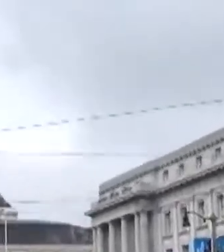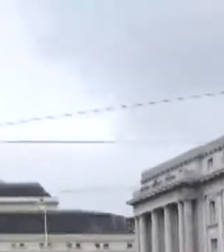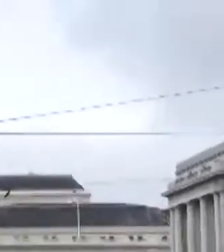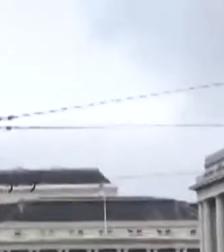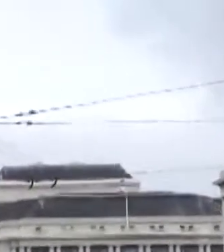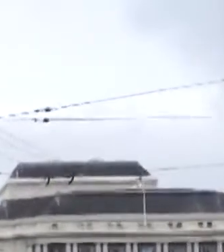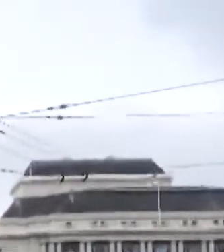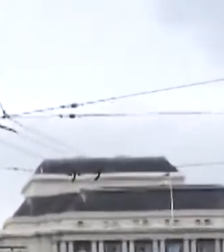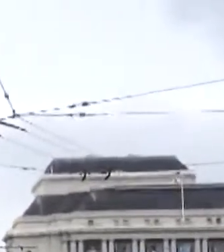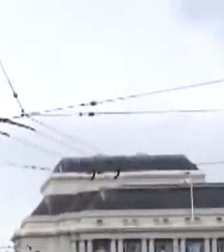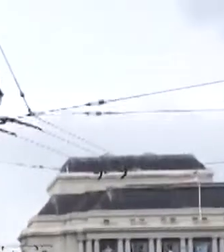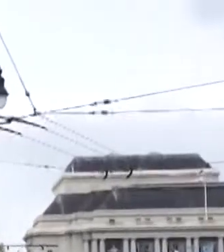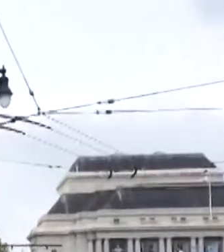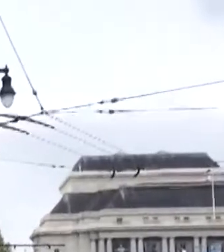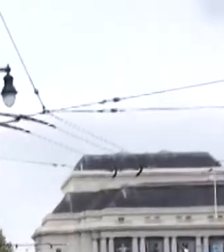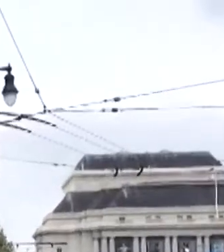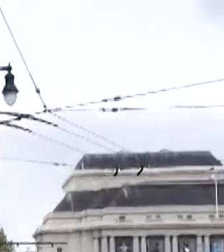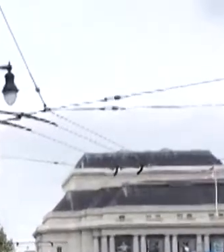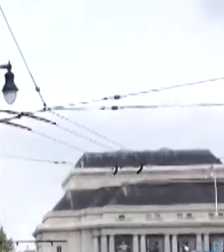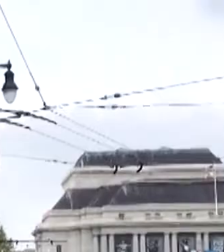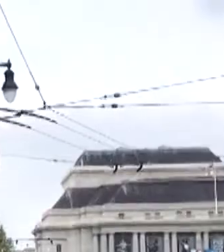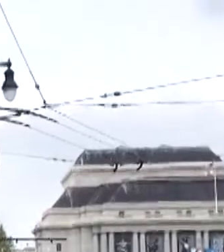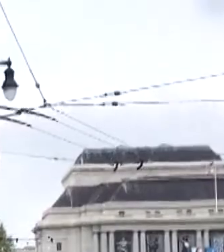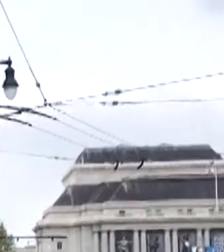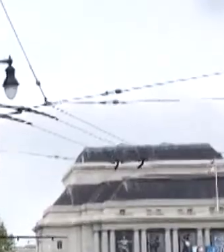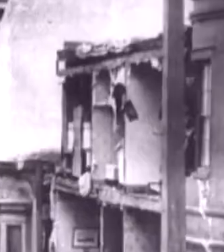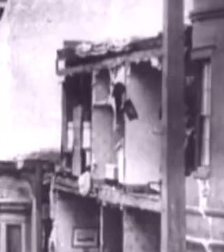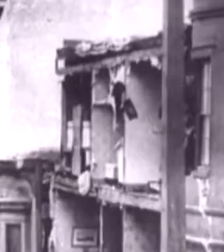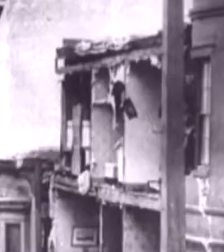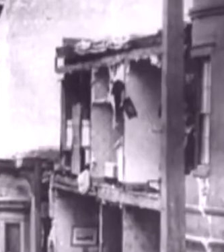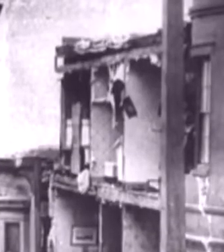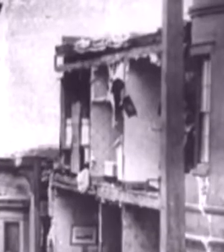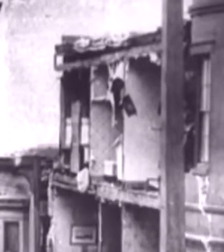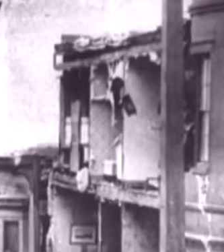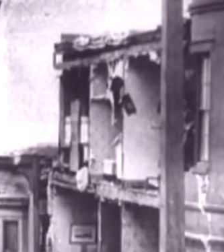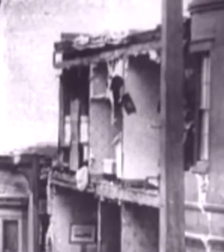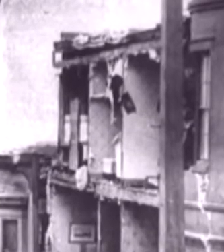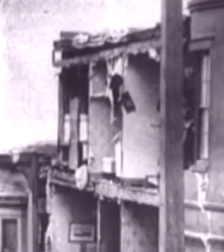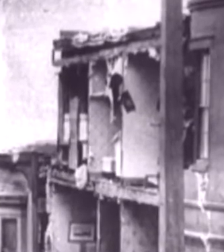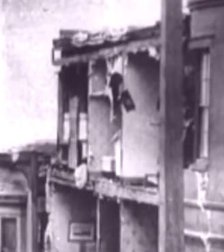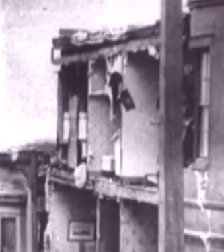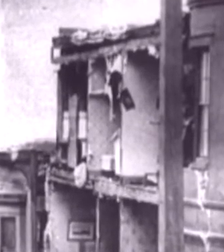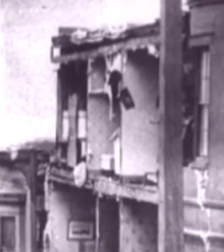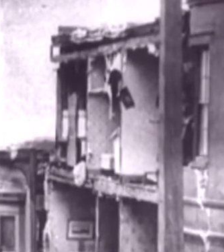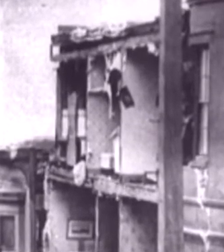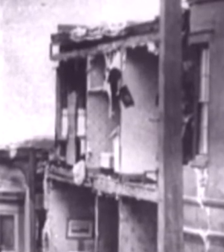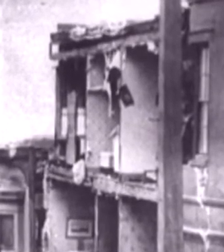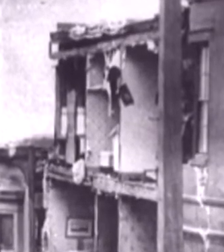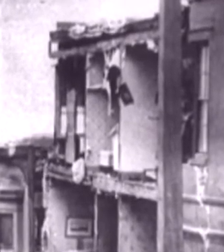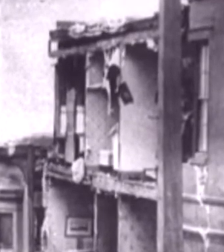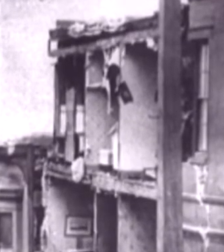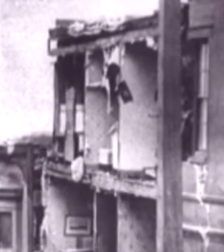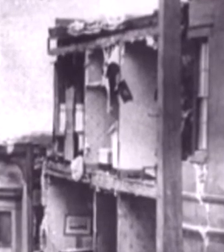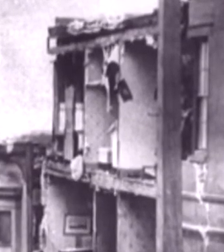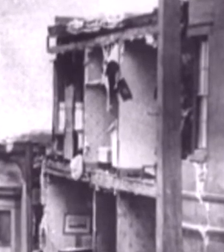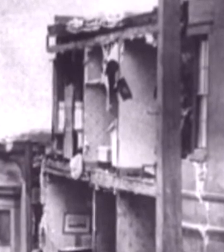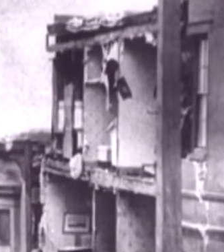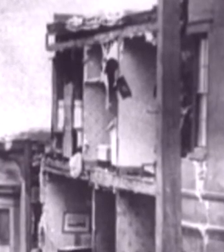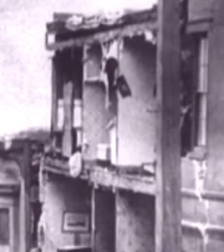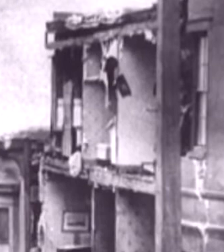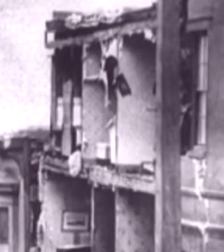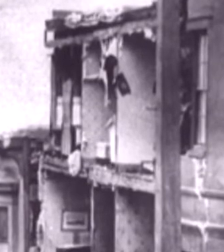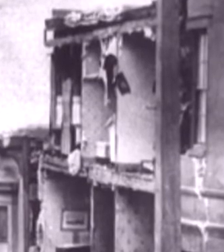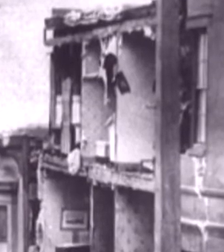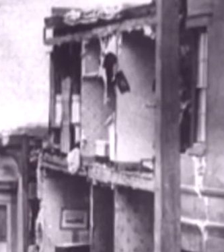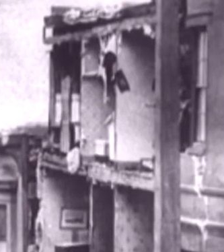下降趋势，与一周前相比又下降25%。四月十八号是旧金山1906年大地震周年纪